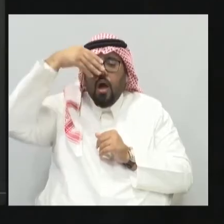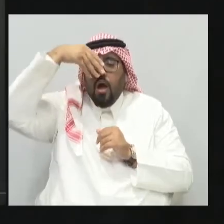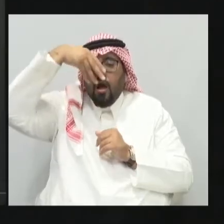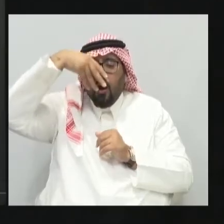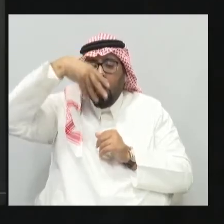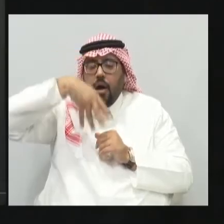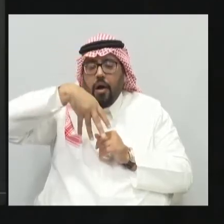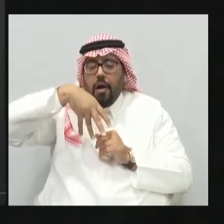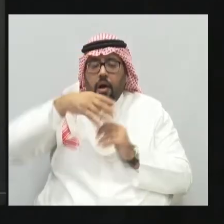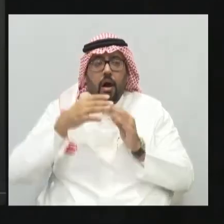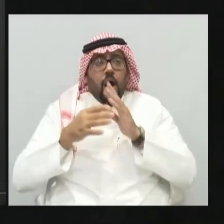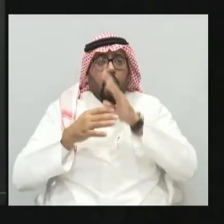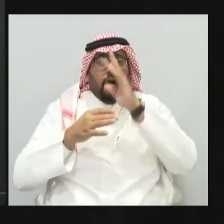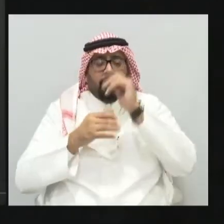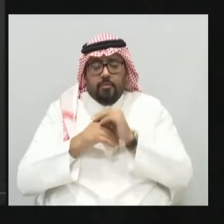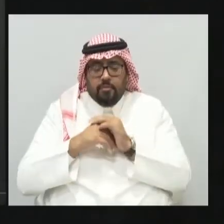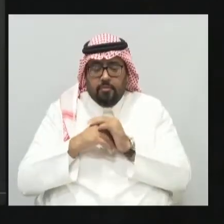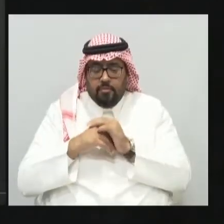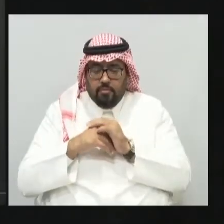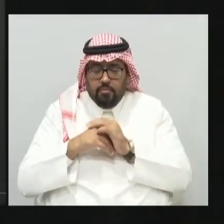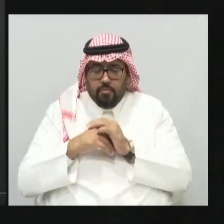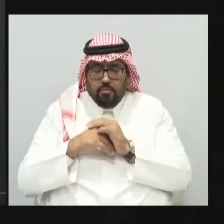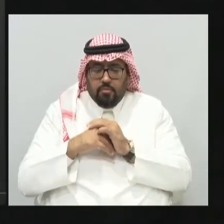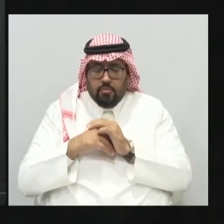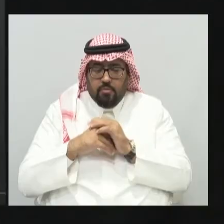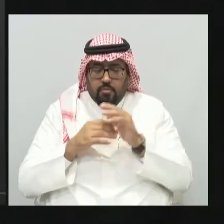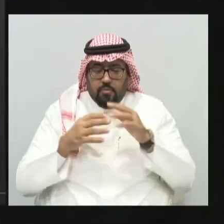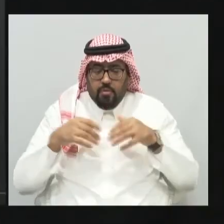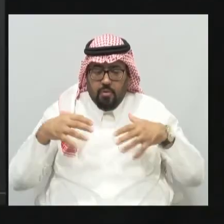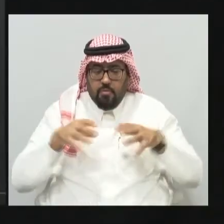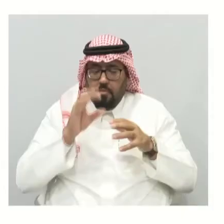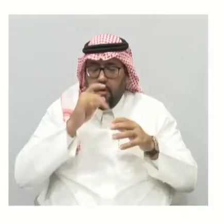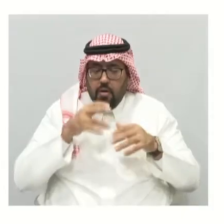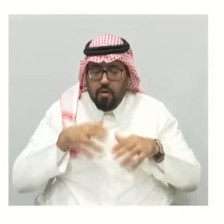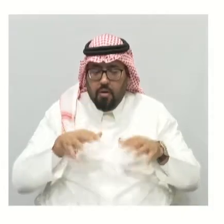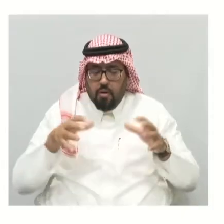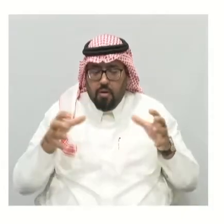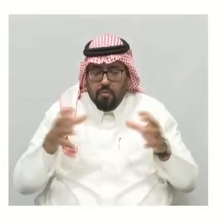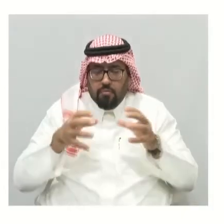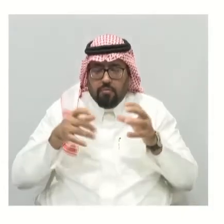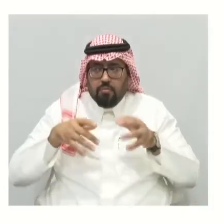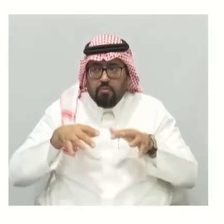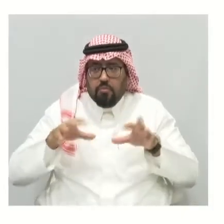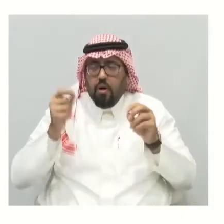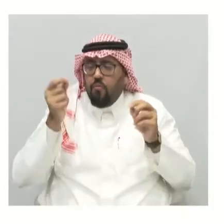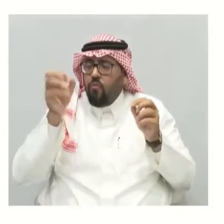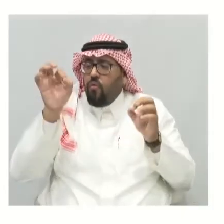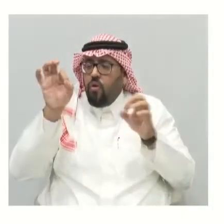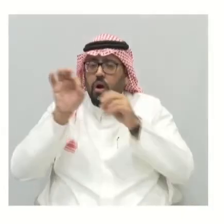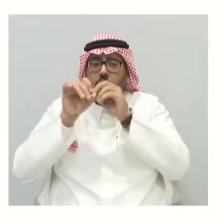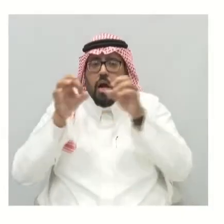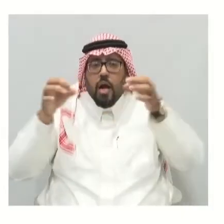الهواء هذا غاز الغاز هذا مع الماء نشوفه في شكل فقاعات